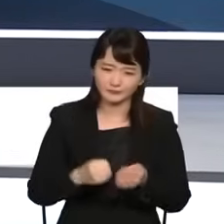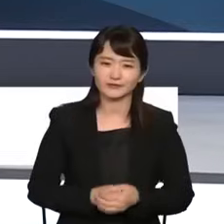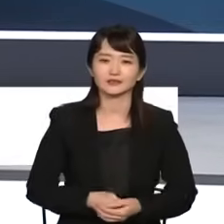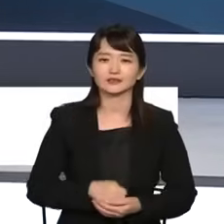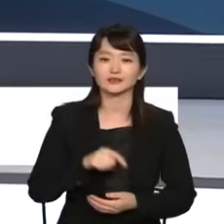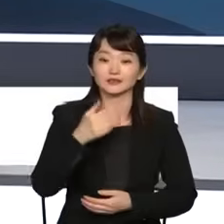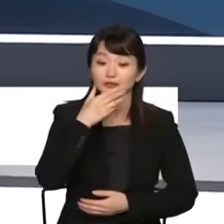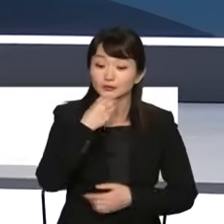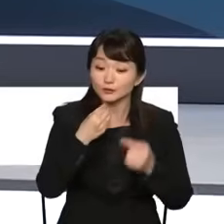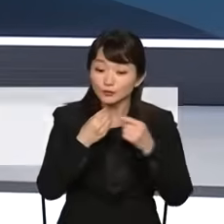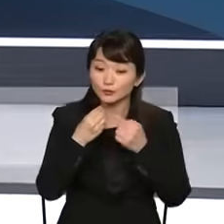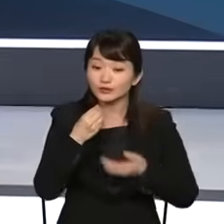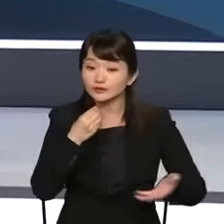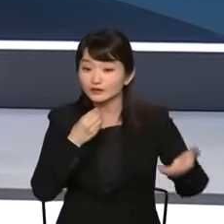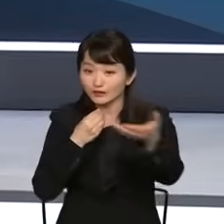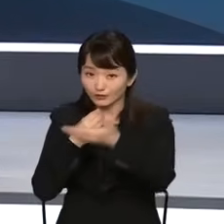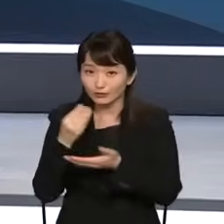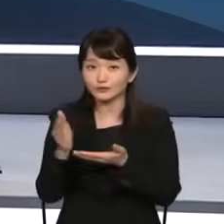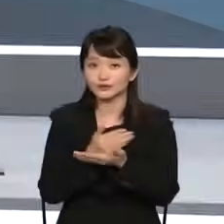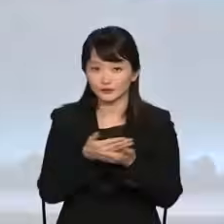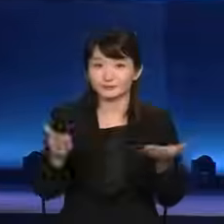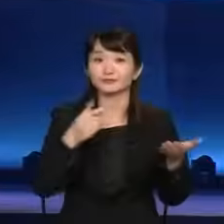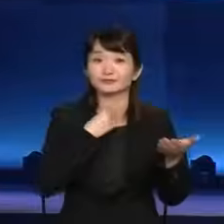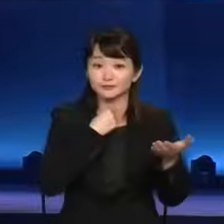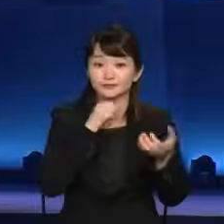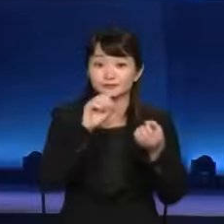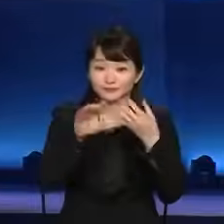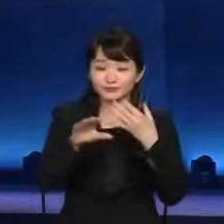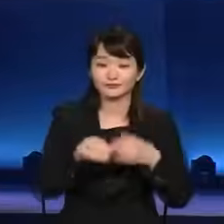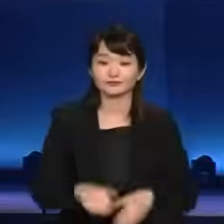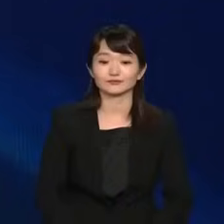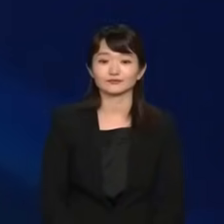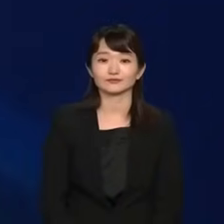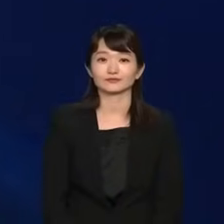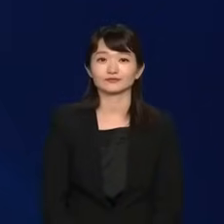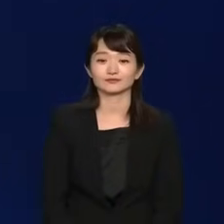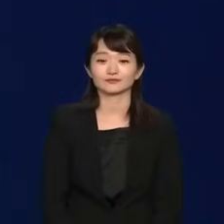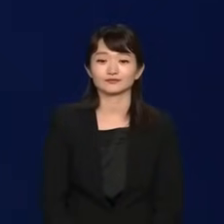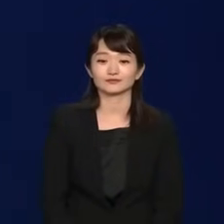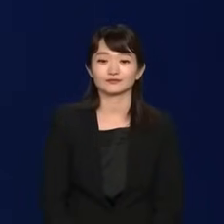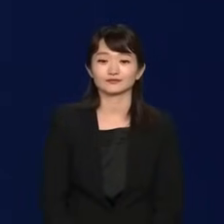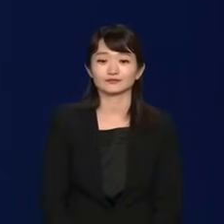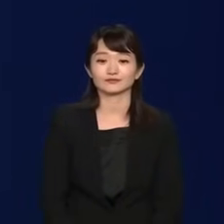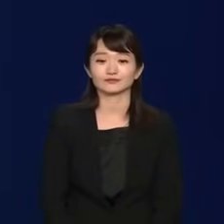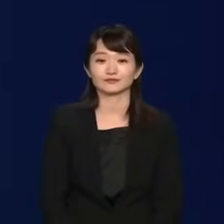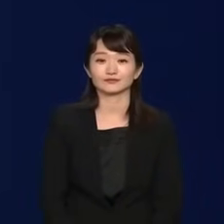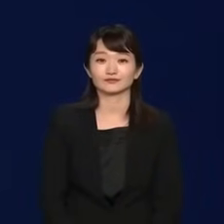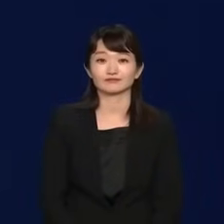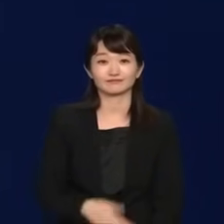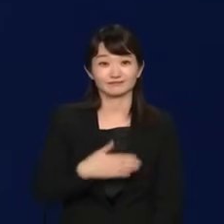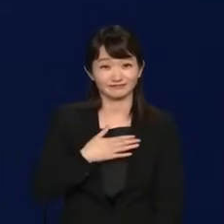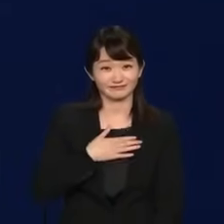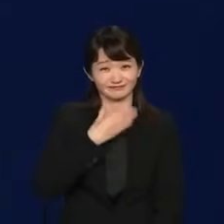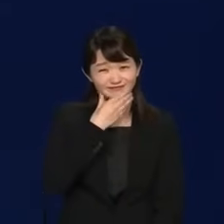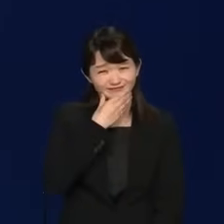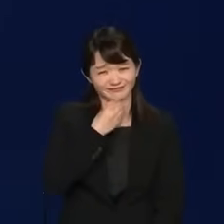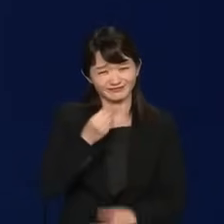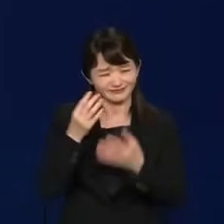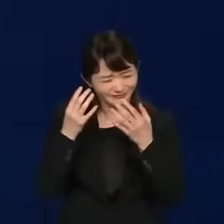복을 여러분과 나누고 싶다 이런 말씀을 하셨더라고요. 저는 참 복이 많아요.